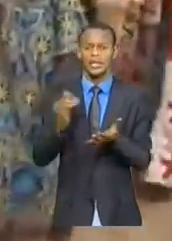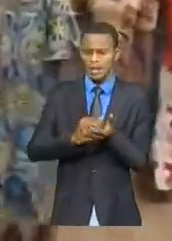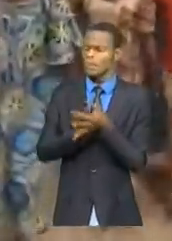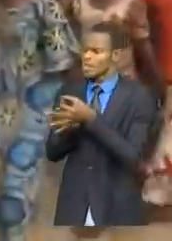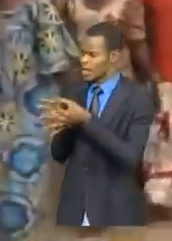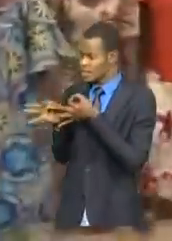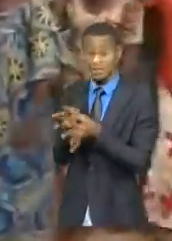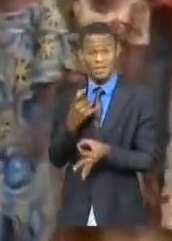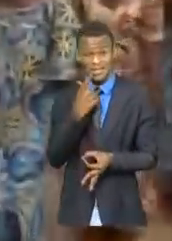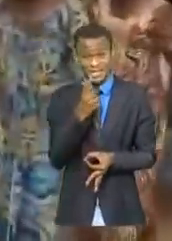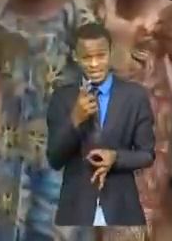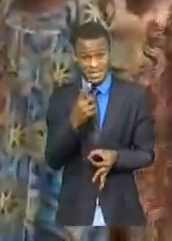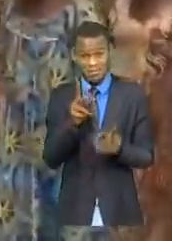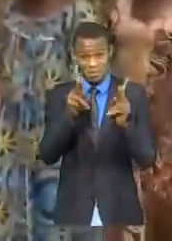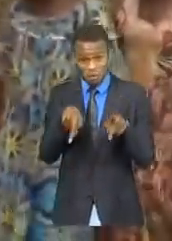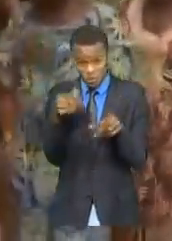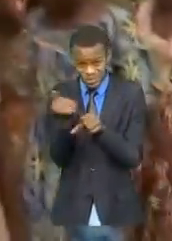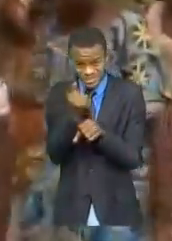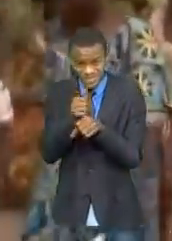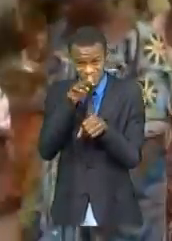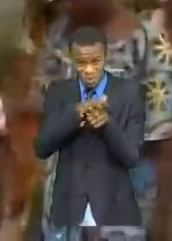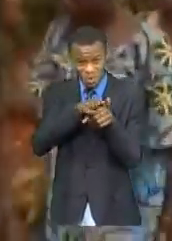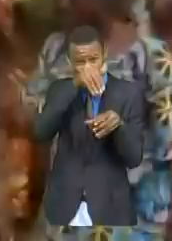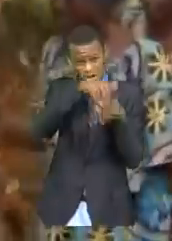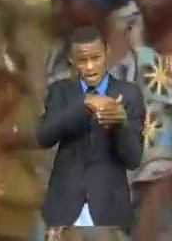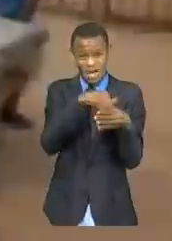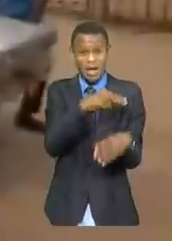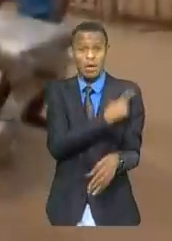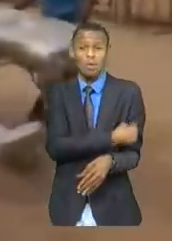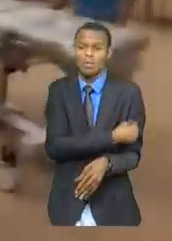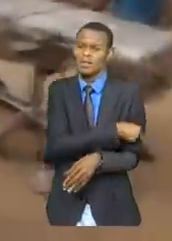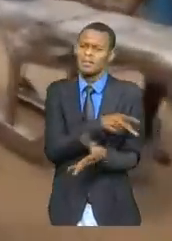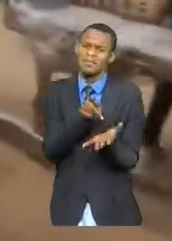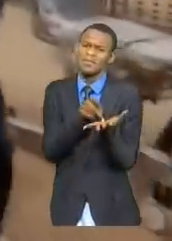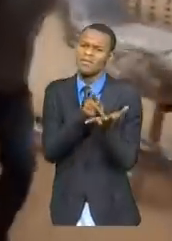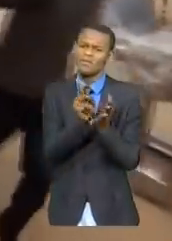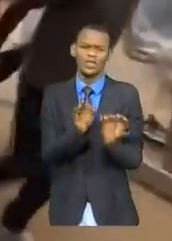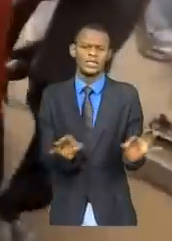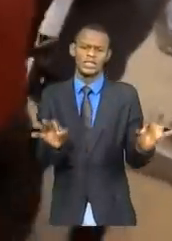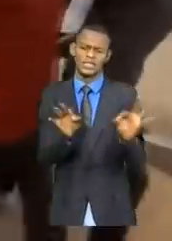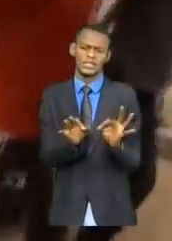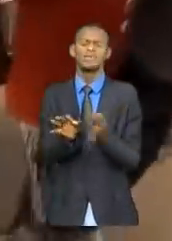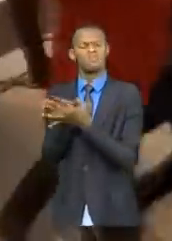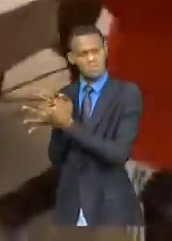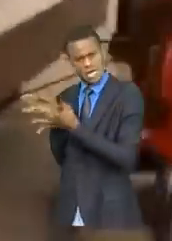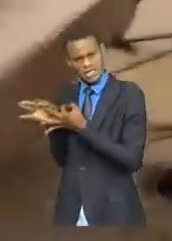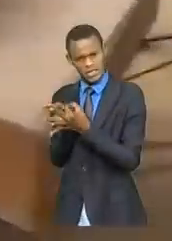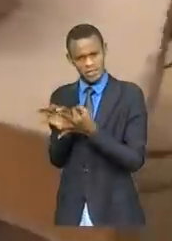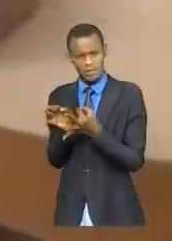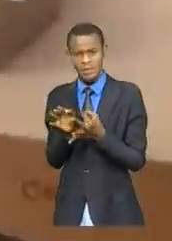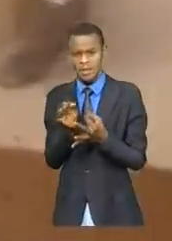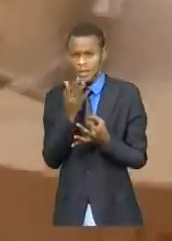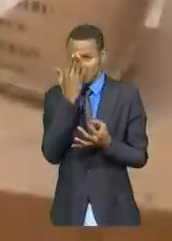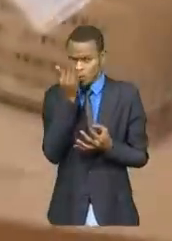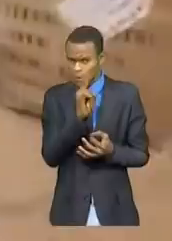dont souffrait la majorité des personnels de l'hôpital général de Bossoubé. Signalons que l'ONG Yamed a déjà posé le même